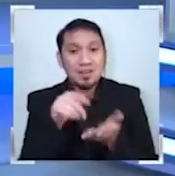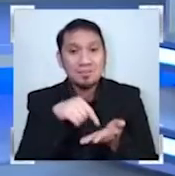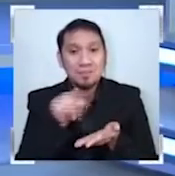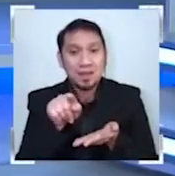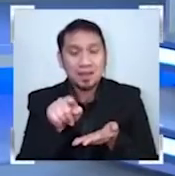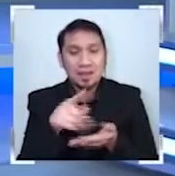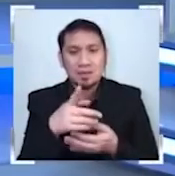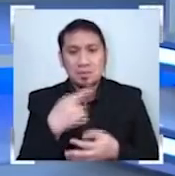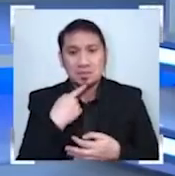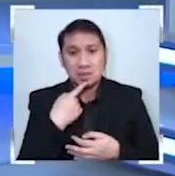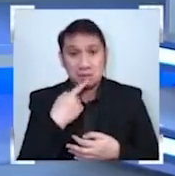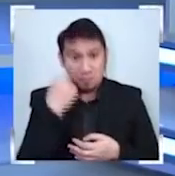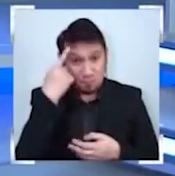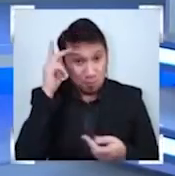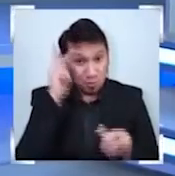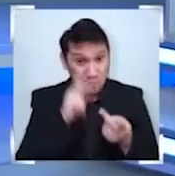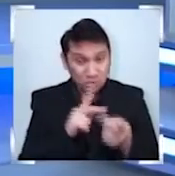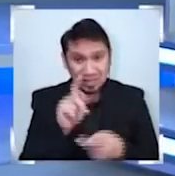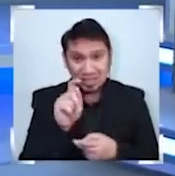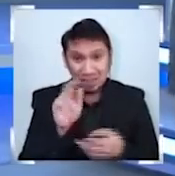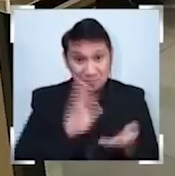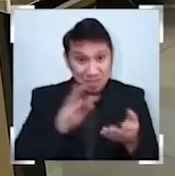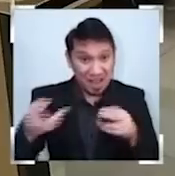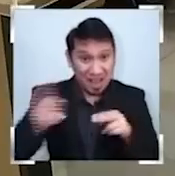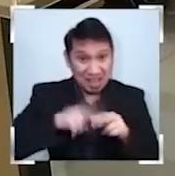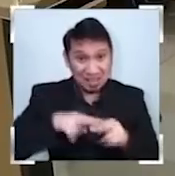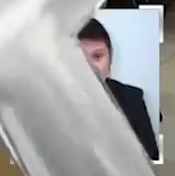normal. Saksi si Salima Refran.